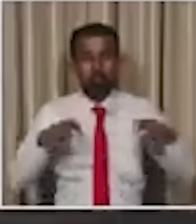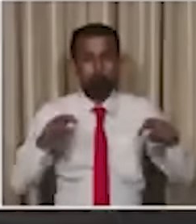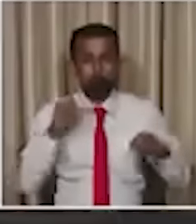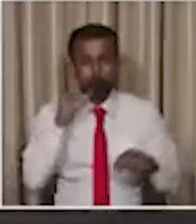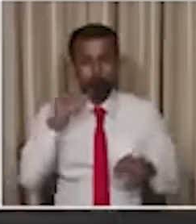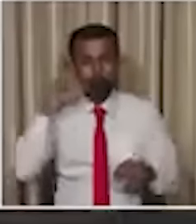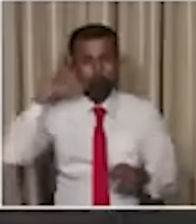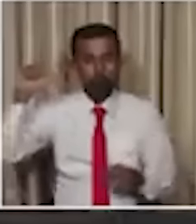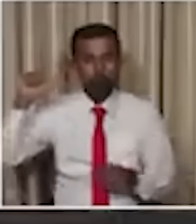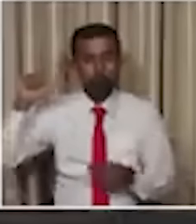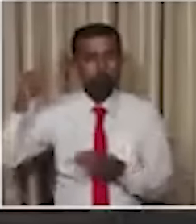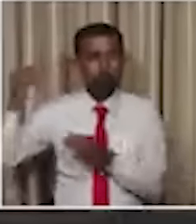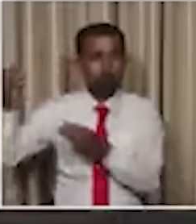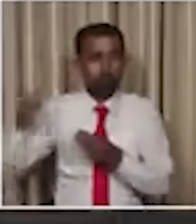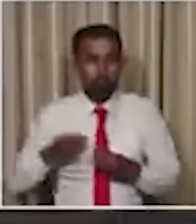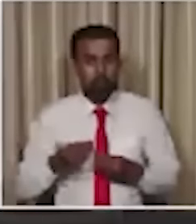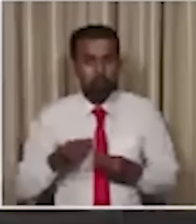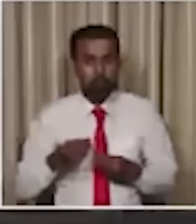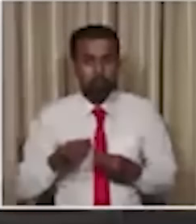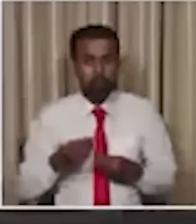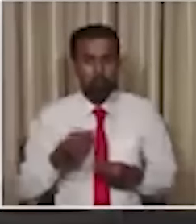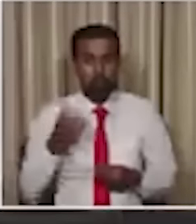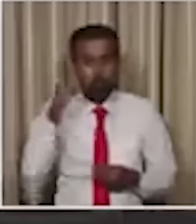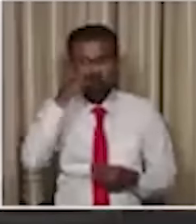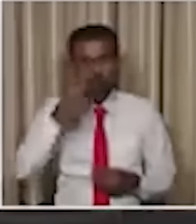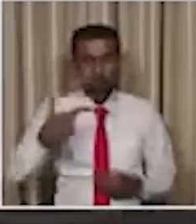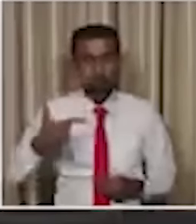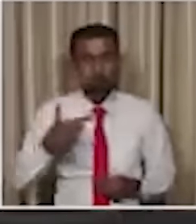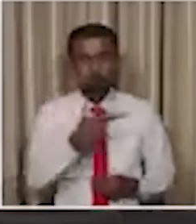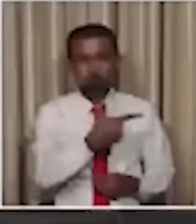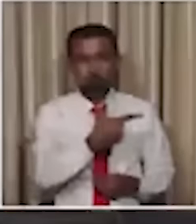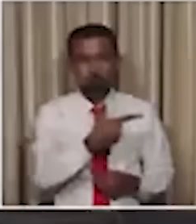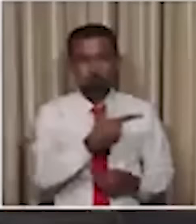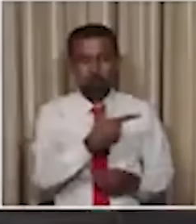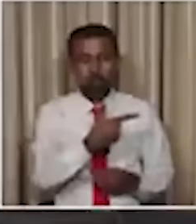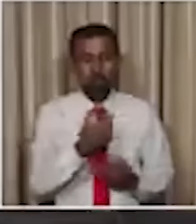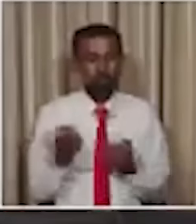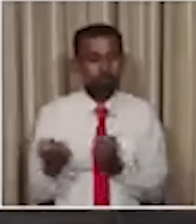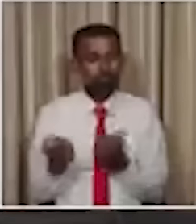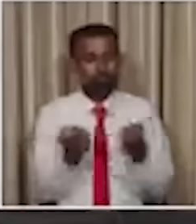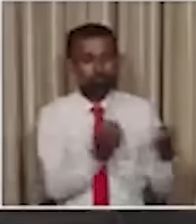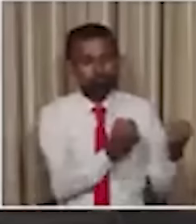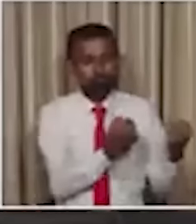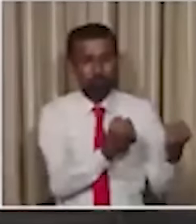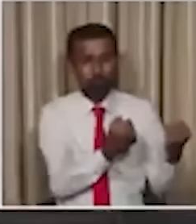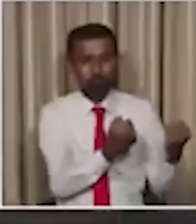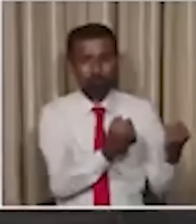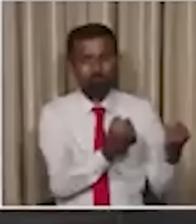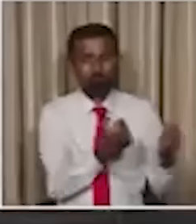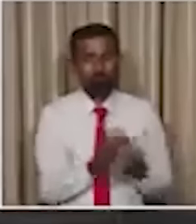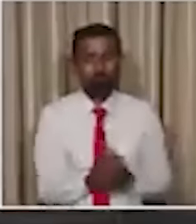සිට මෙරටට ආනයනය කළ විසිරු මසුන් තොගයක් මෙම ලොරි රථයෙන් ප්‍රවාහනය කරමින් තිබූ අතර